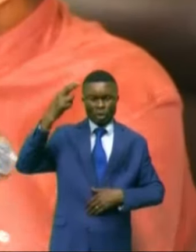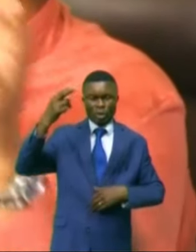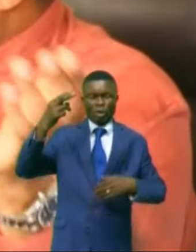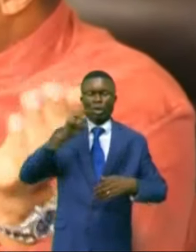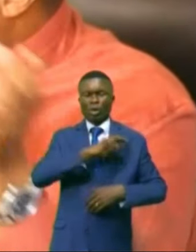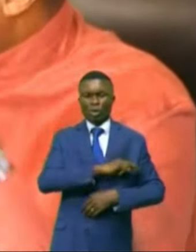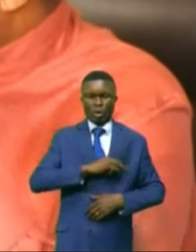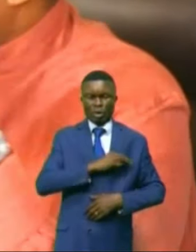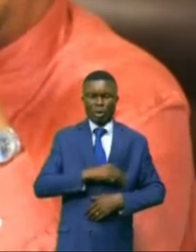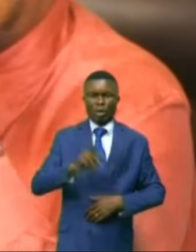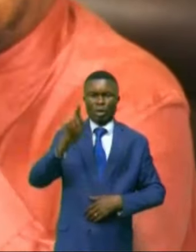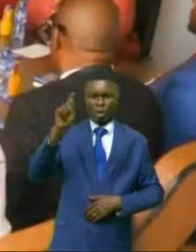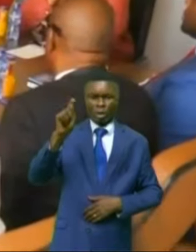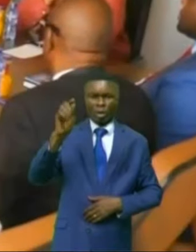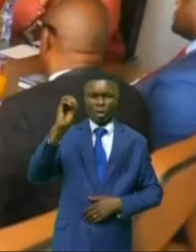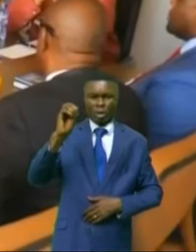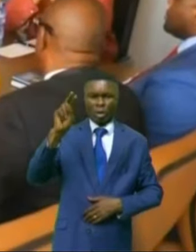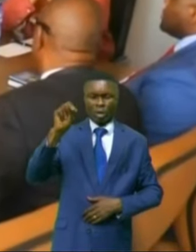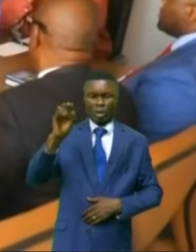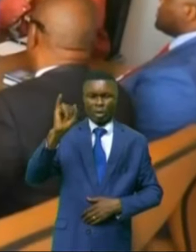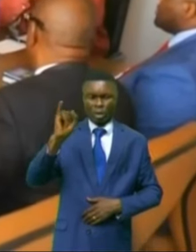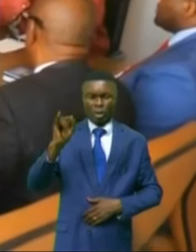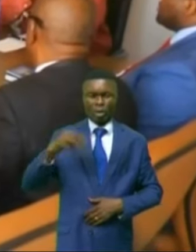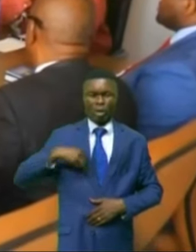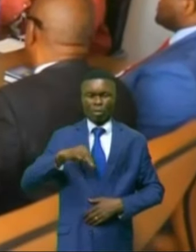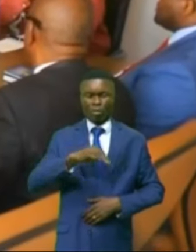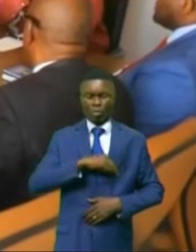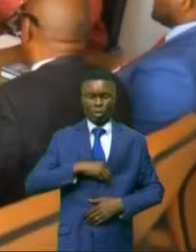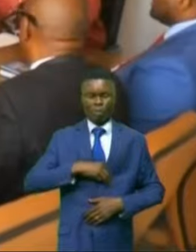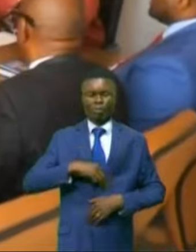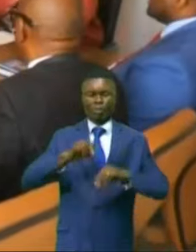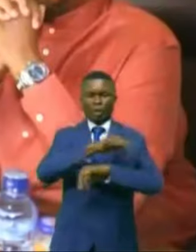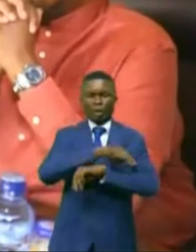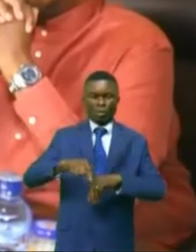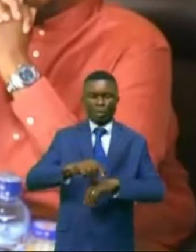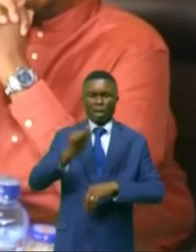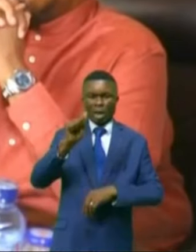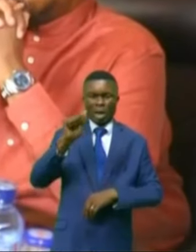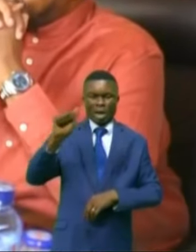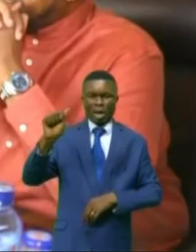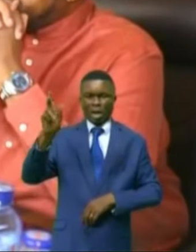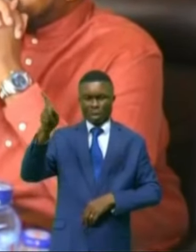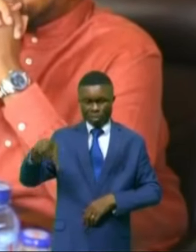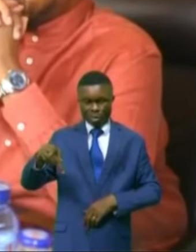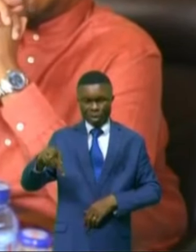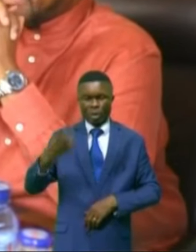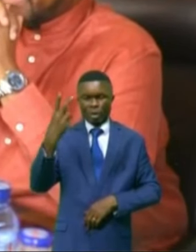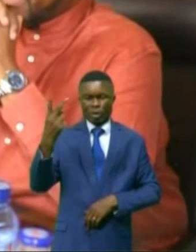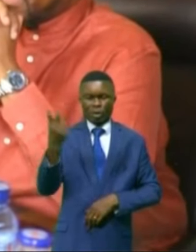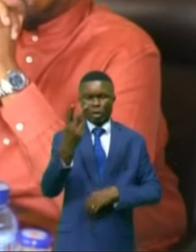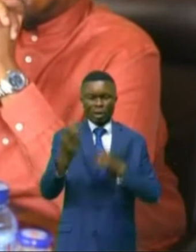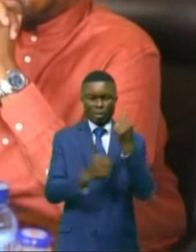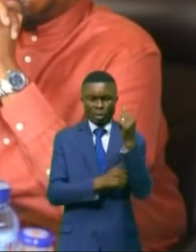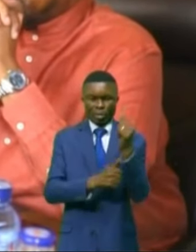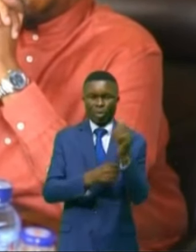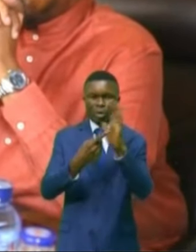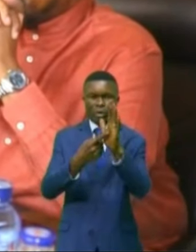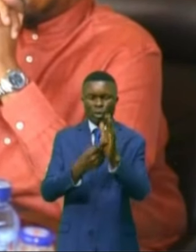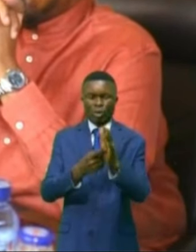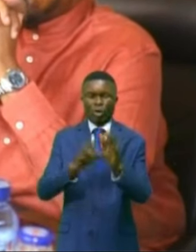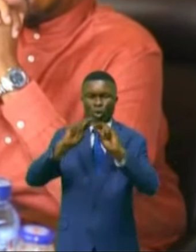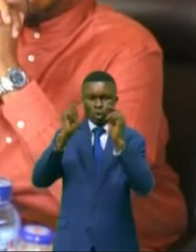morale, Tony Kankou Chikou, et les membres du bureau de la PEP AAAP. Les deux personnalités ont présenté la